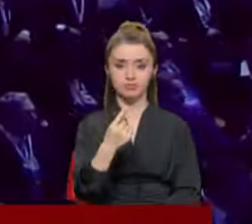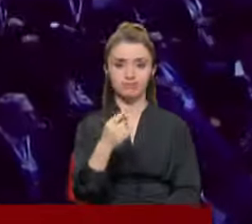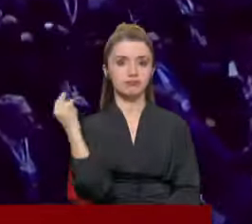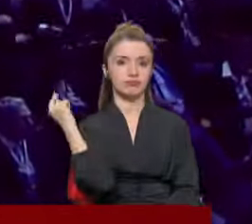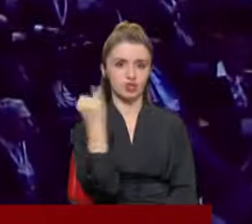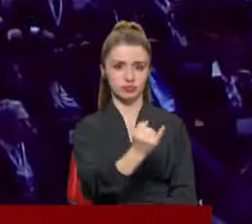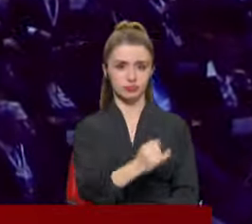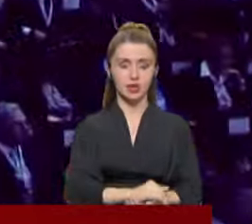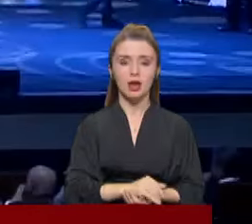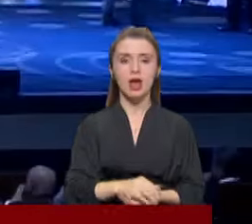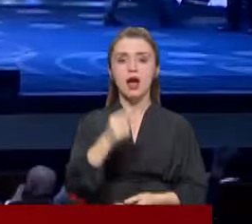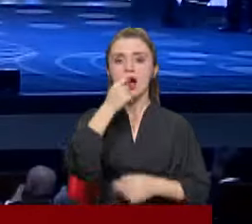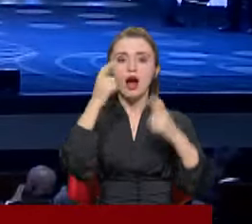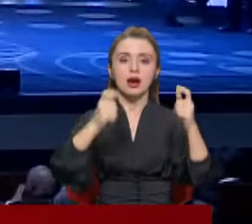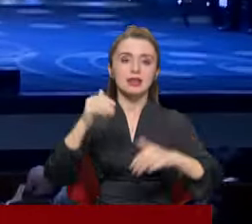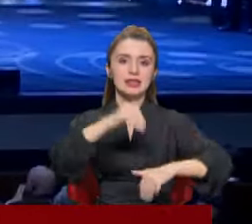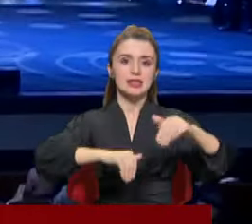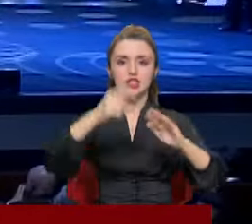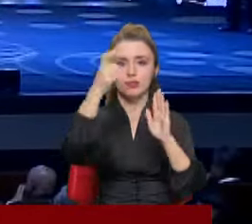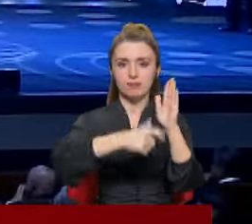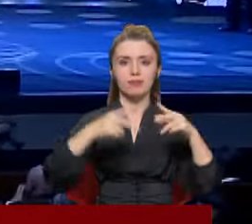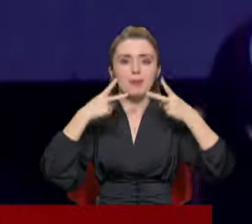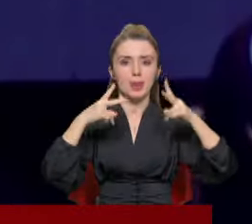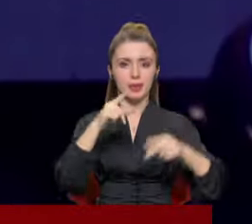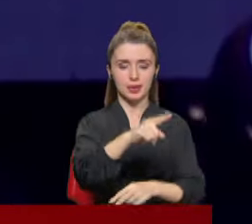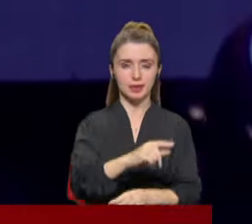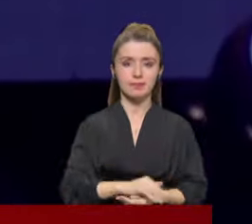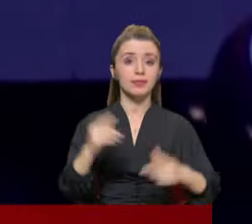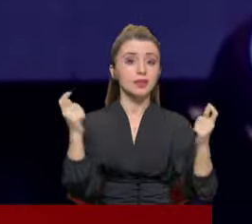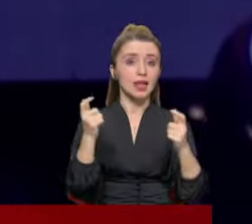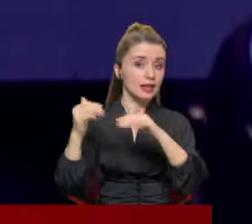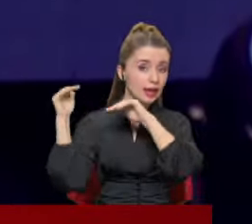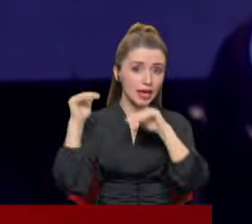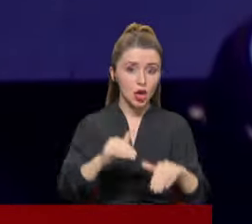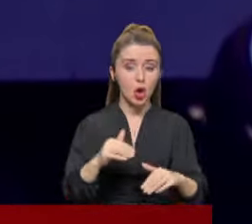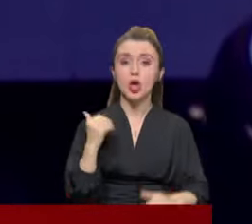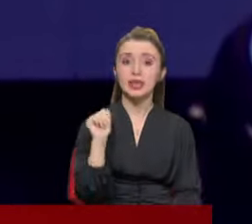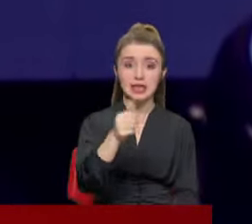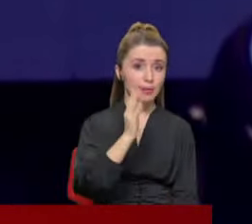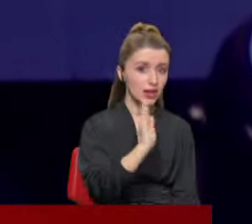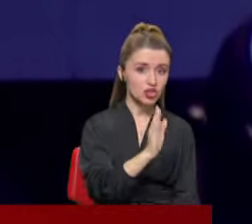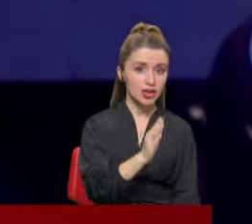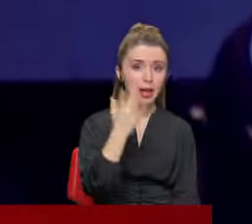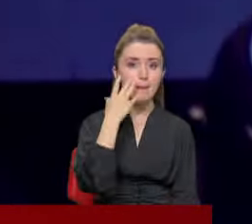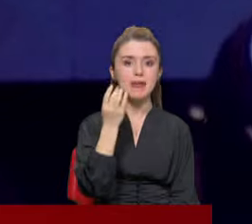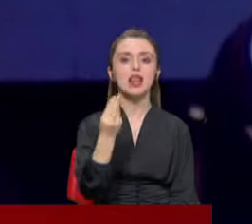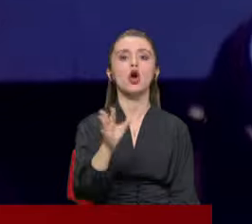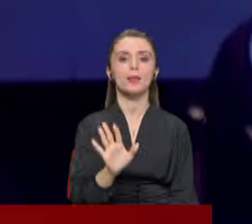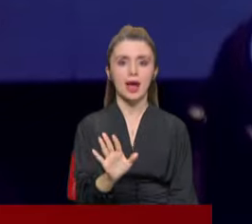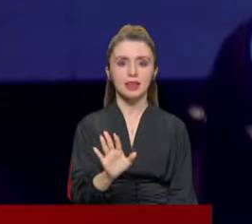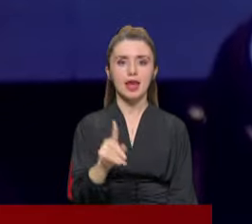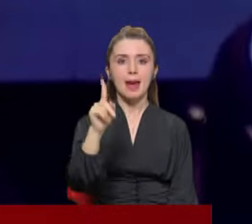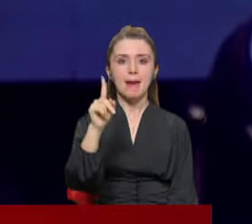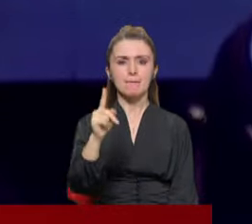yanıt verdi. Ankara'da seçim beyannamesini açıkladı. Nereden geldikleri ve ne zaman gidecekleri belli olmayan